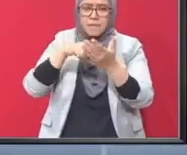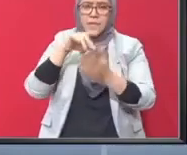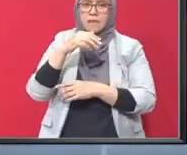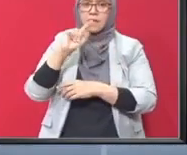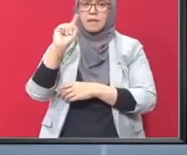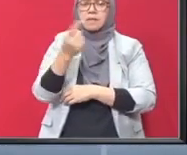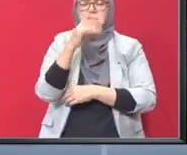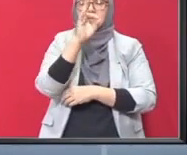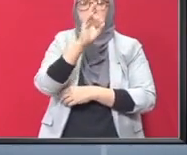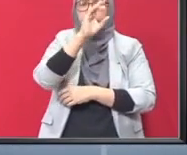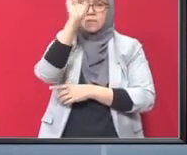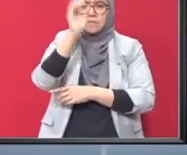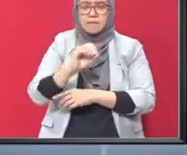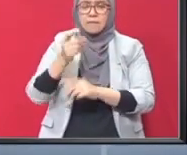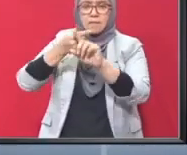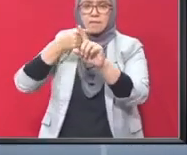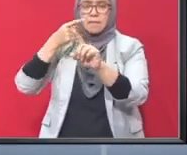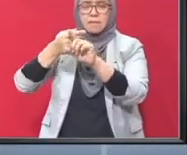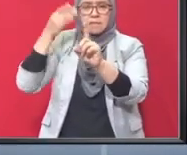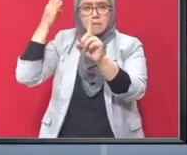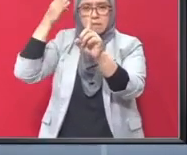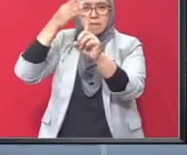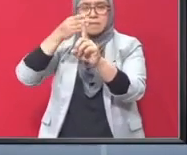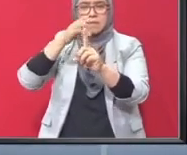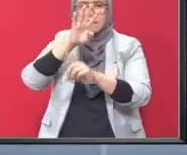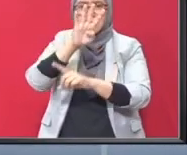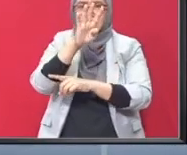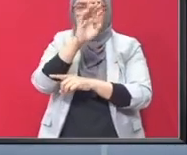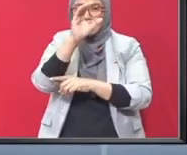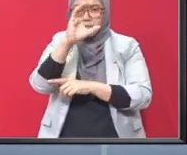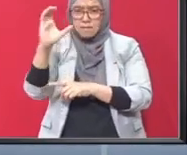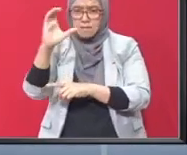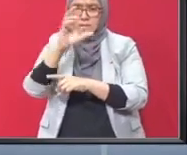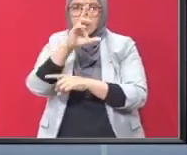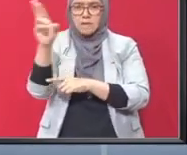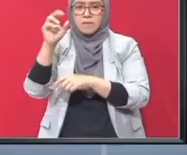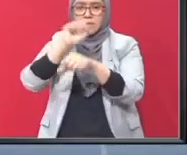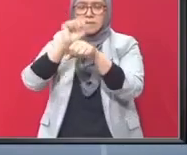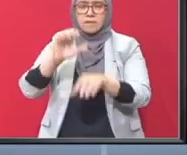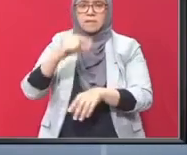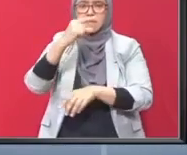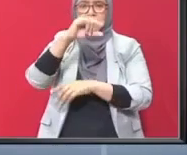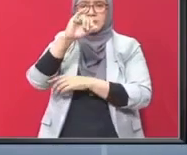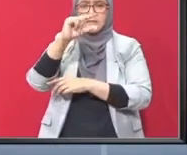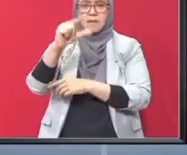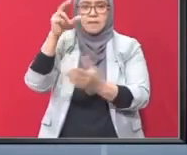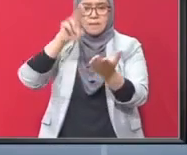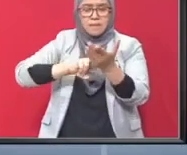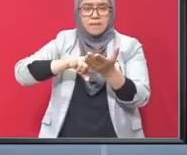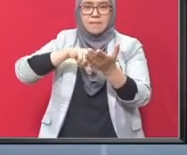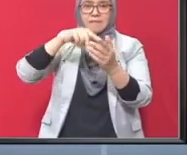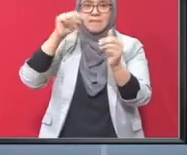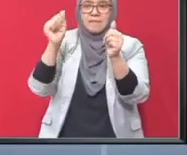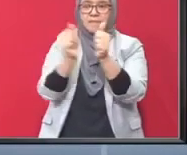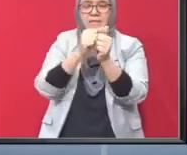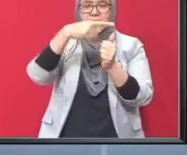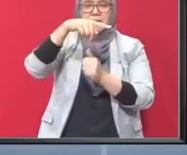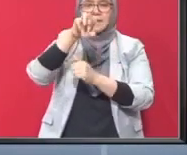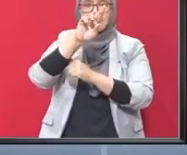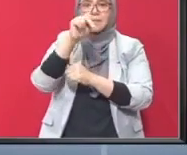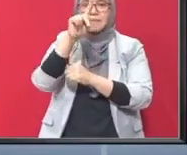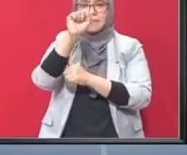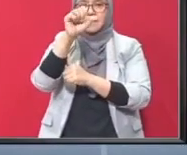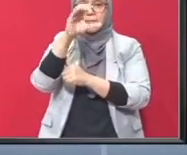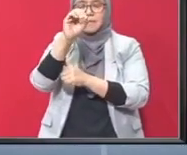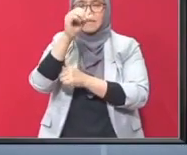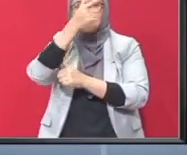sasaran 400.000 pekerja G yang mendaftar dengan perkeso kerana sifatnya bonci